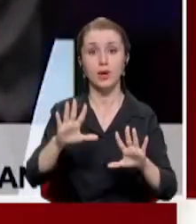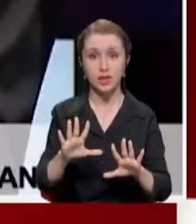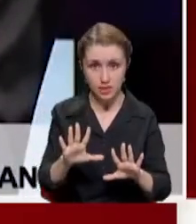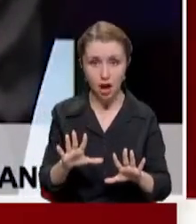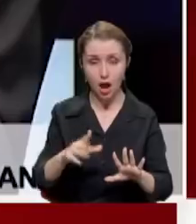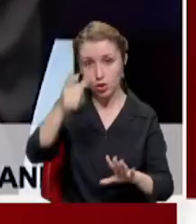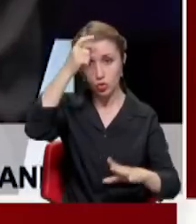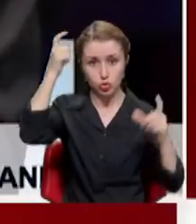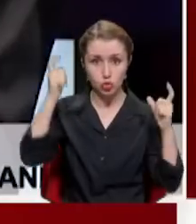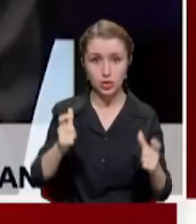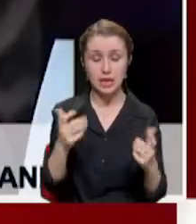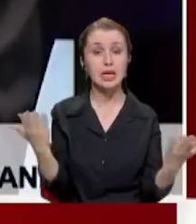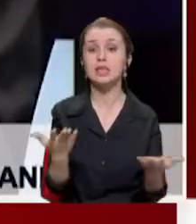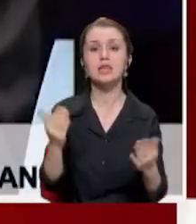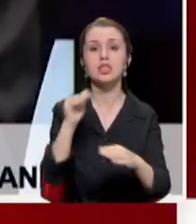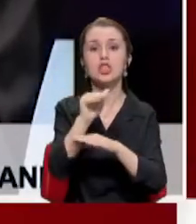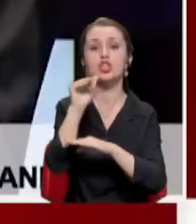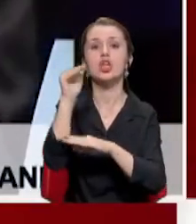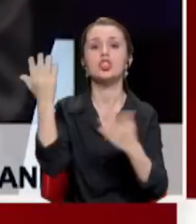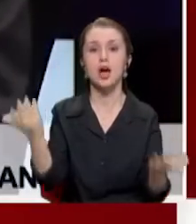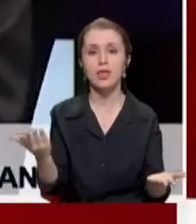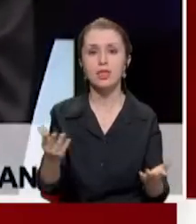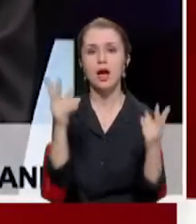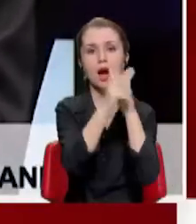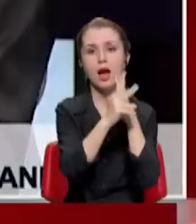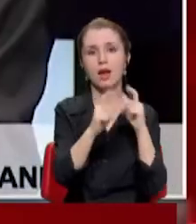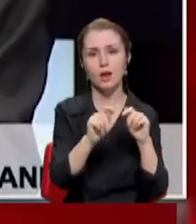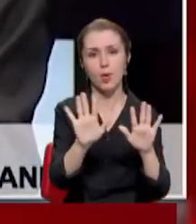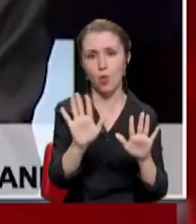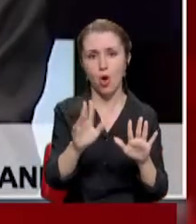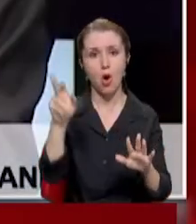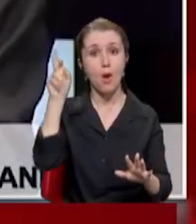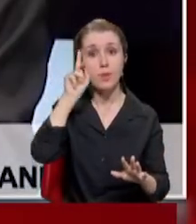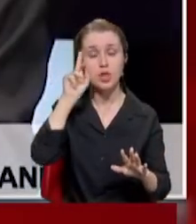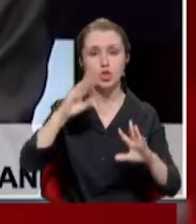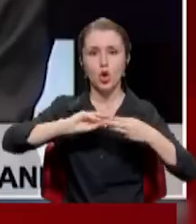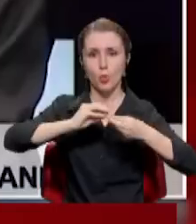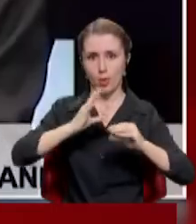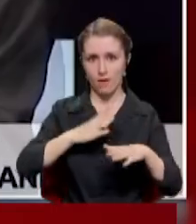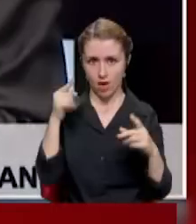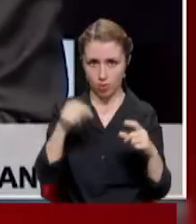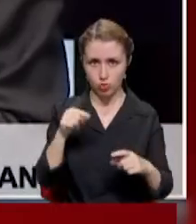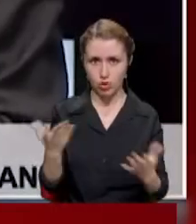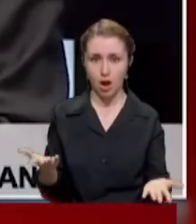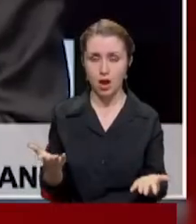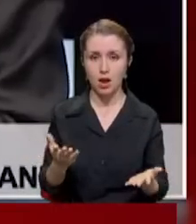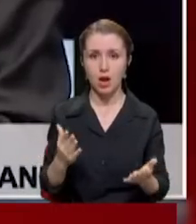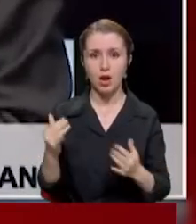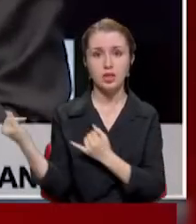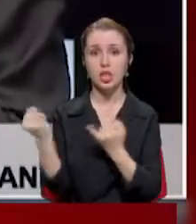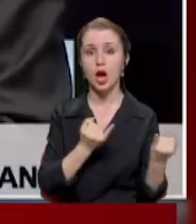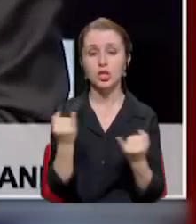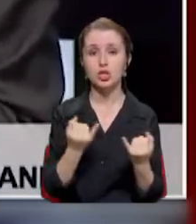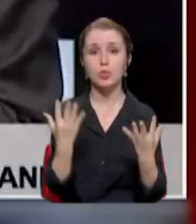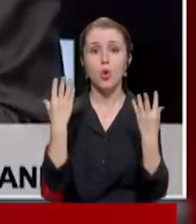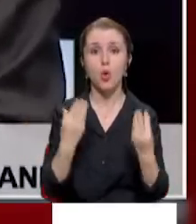takdirde Türkiye'de nasıl yaşayacağını hayal edemiyor. Psikolojik bir sıkıntı var burada. Münakaşa